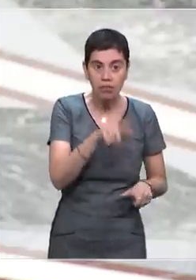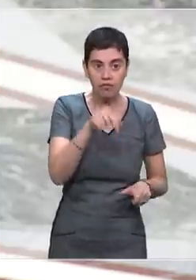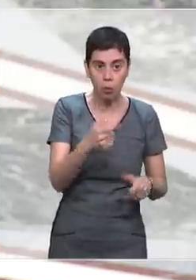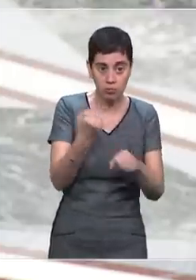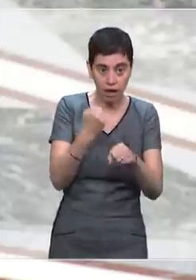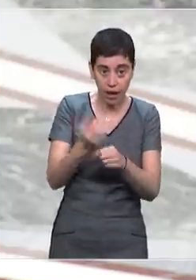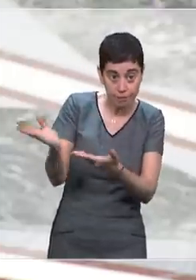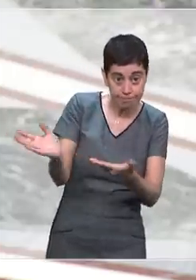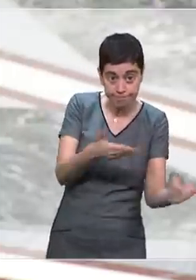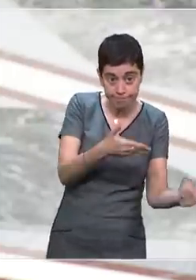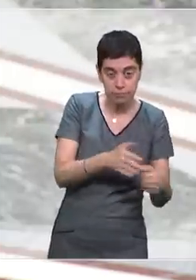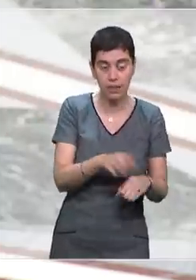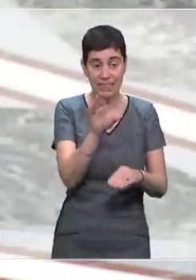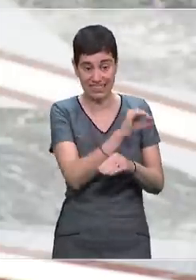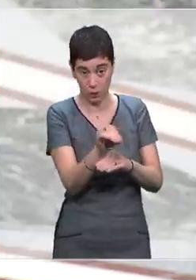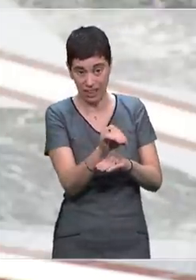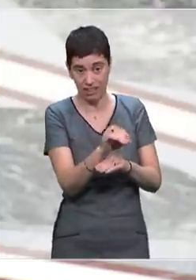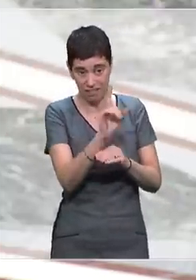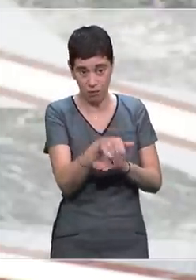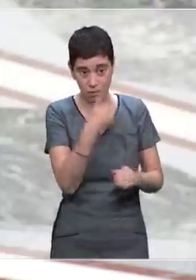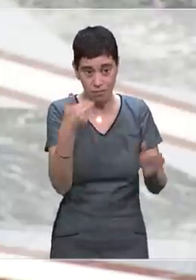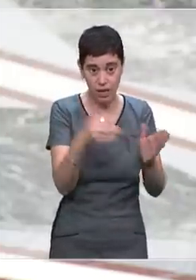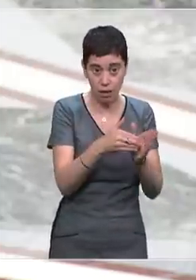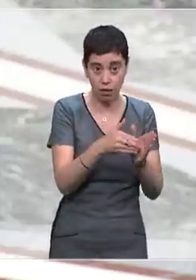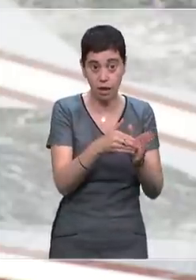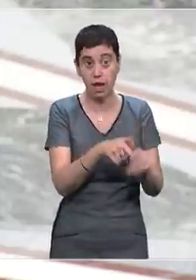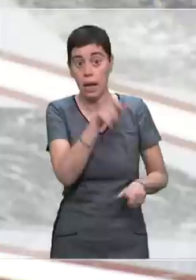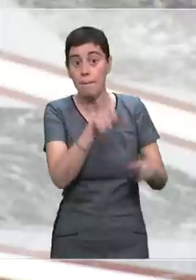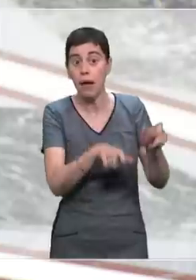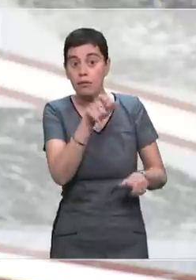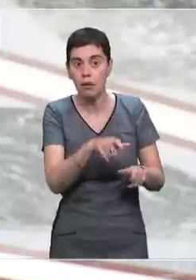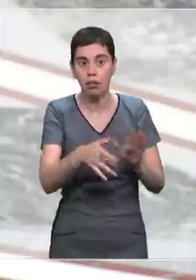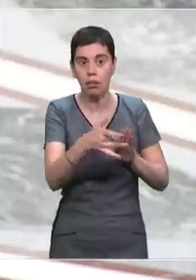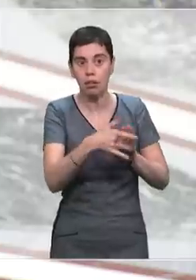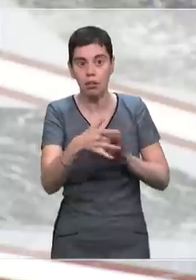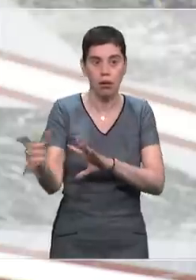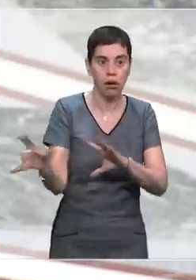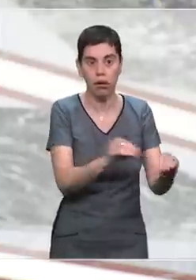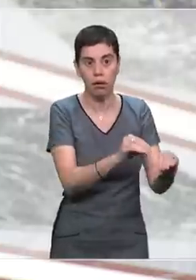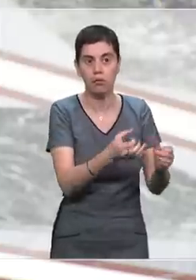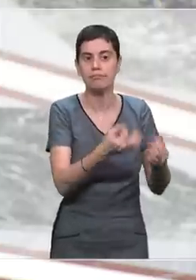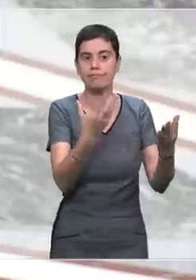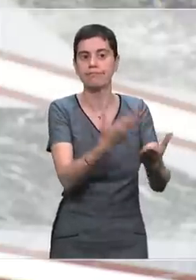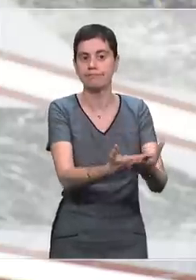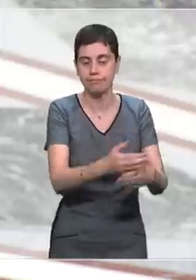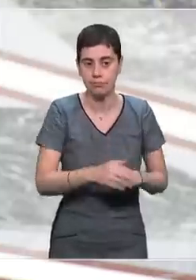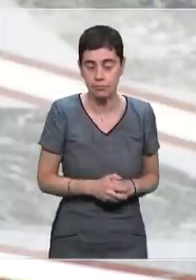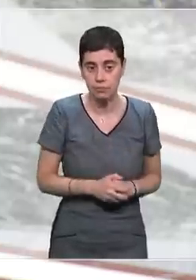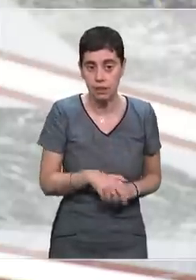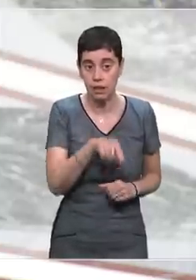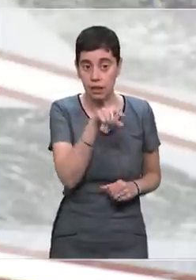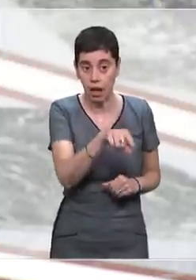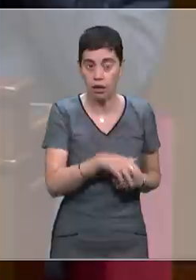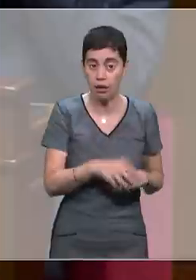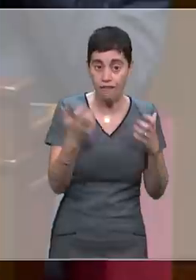de la sécurité et de la question migratoire. Et derrière ce mot « défi », il y a des attentes, bien sûr. Il y a de